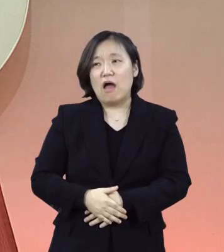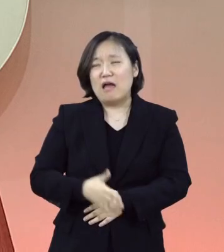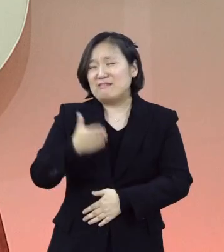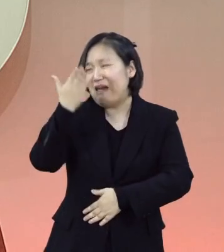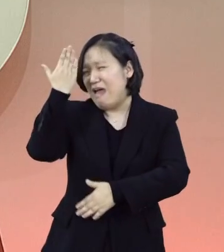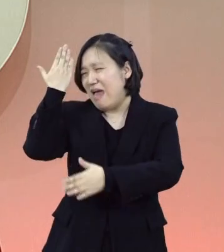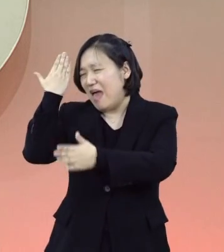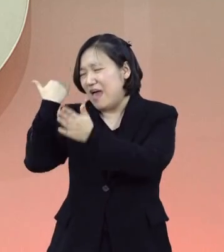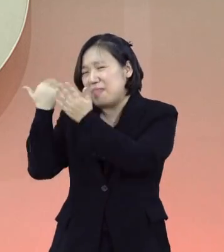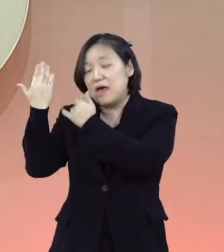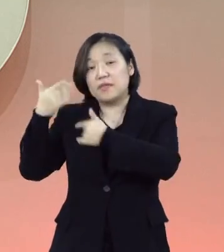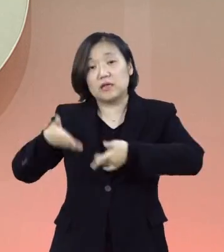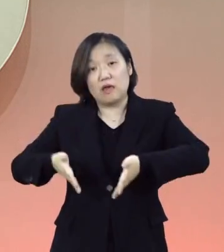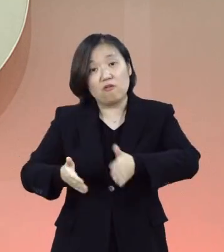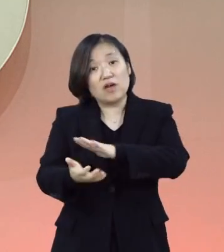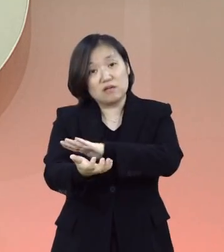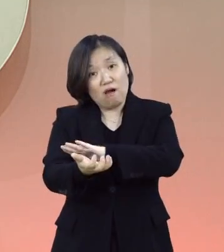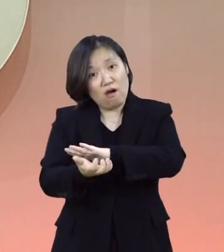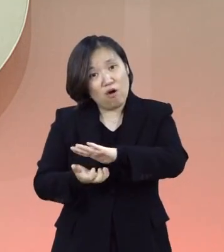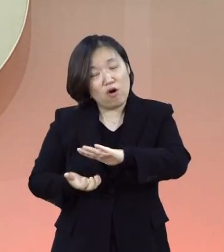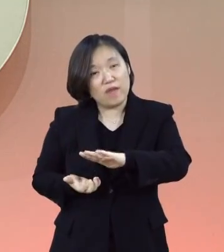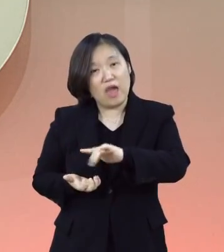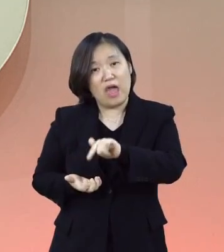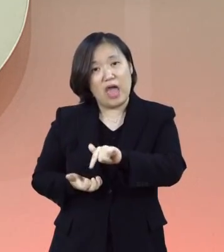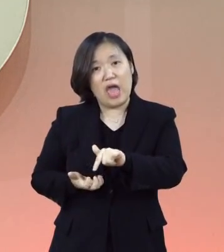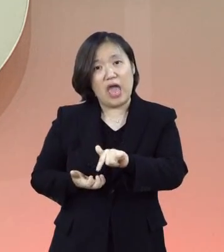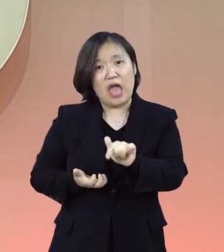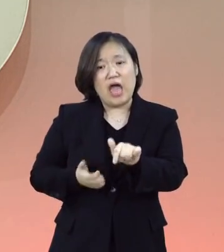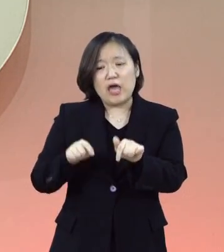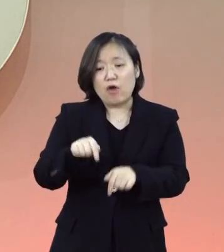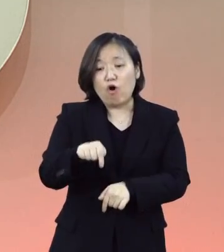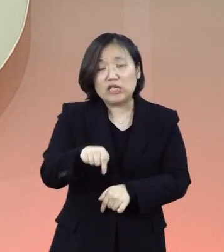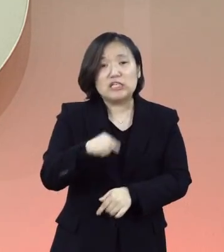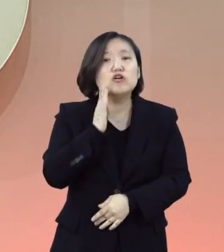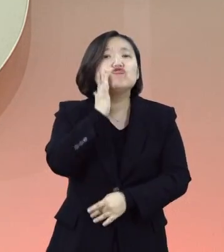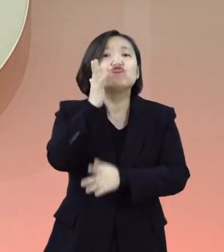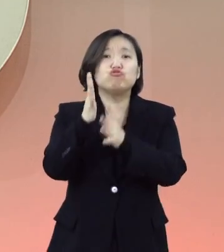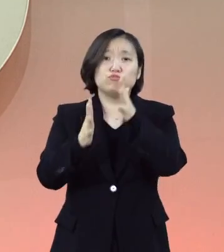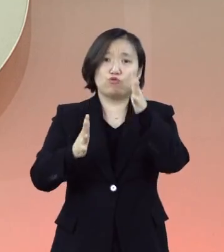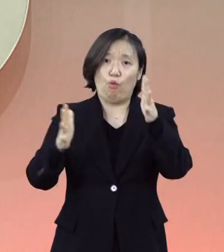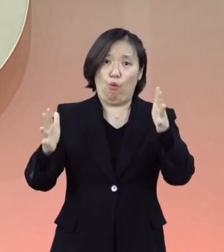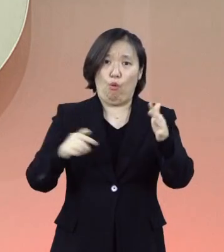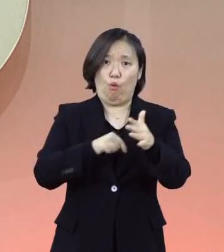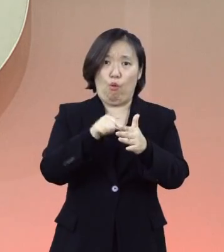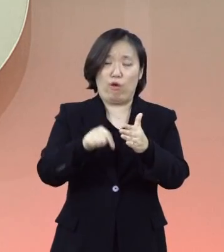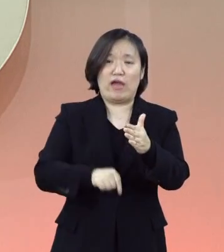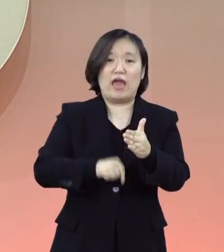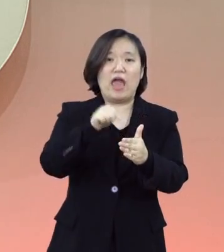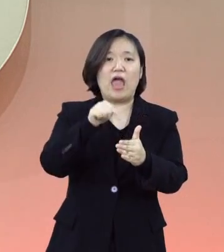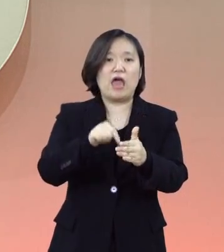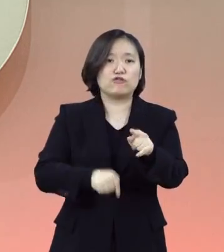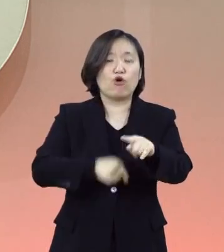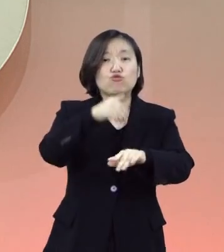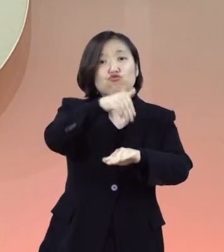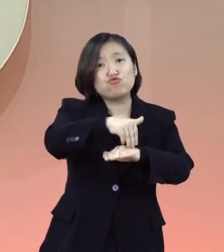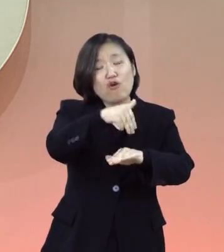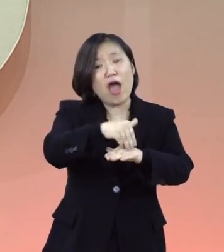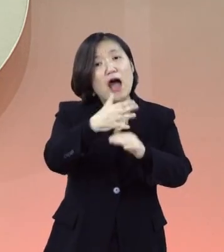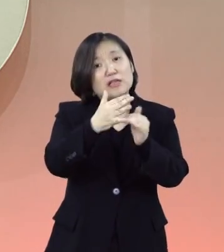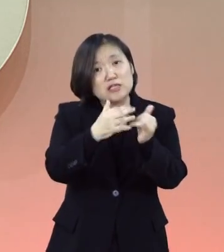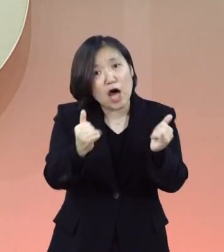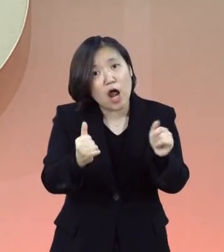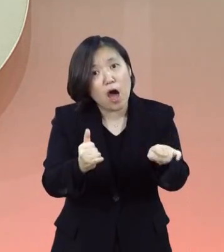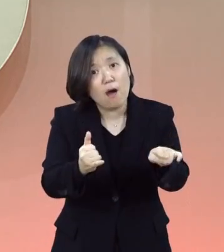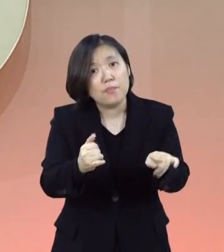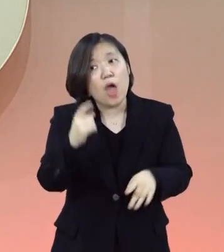머나먼 과거 전생에 이 숲속에서 수행하던 수행자였는데 왜 이번